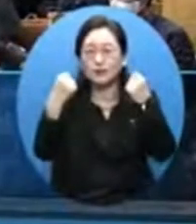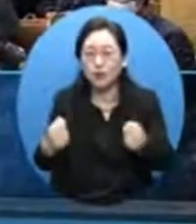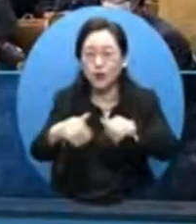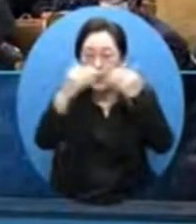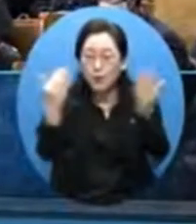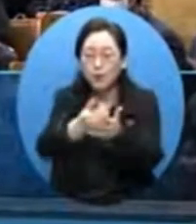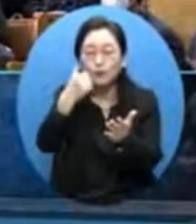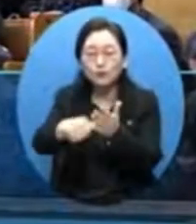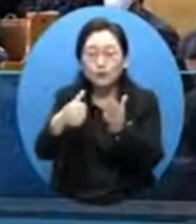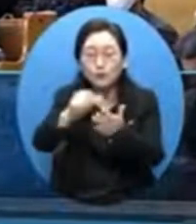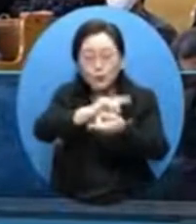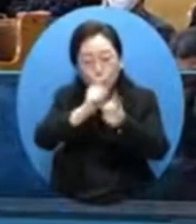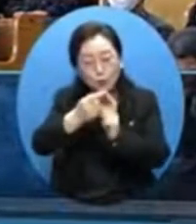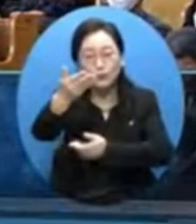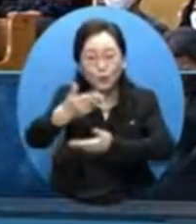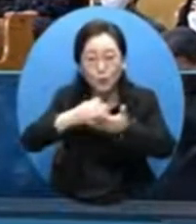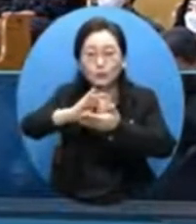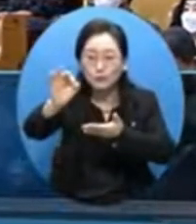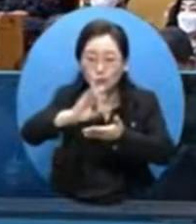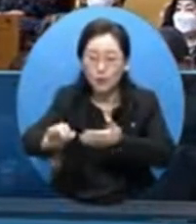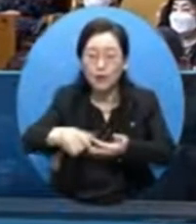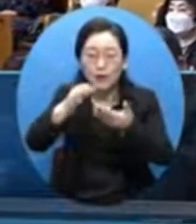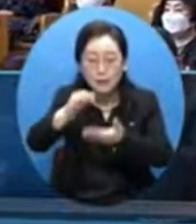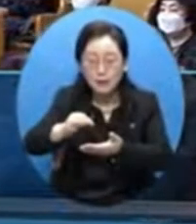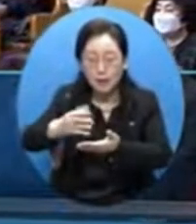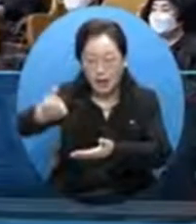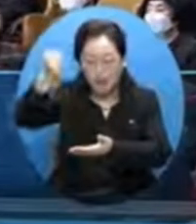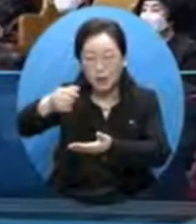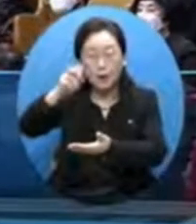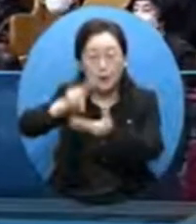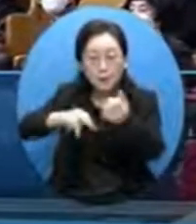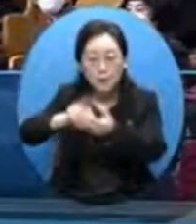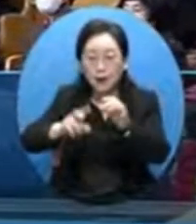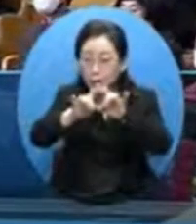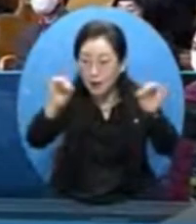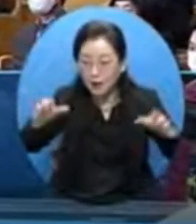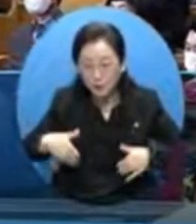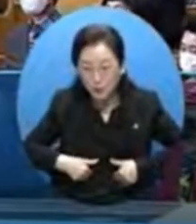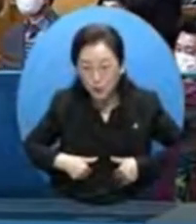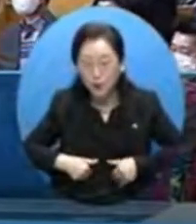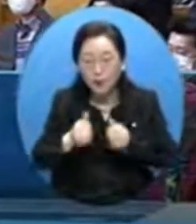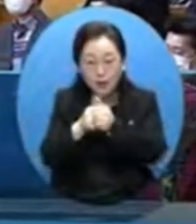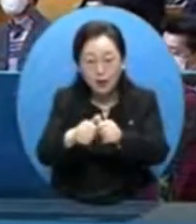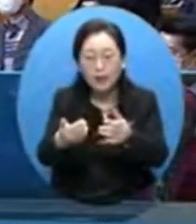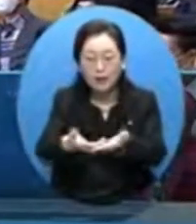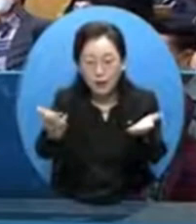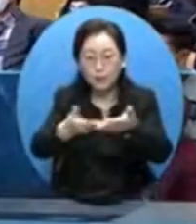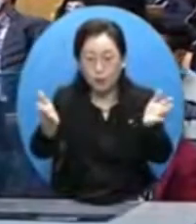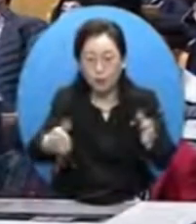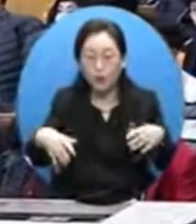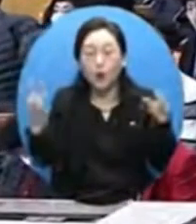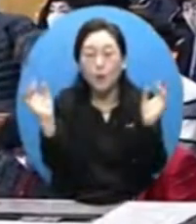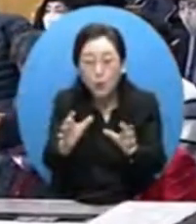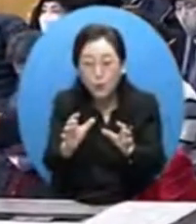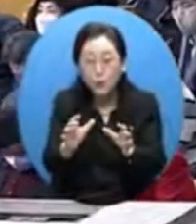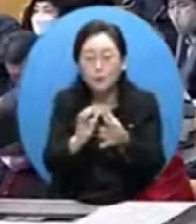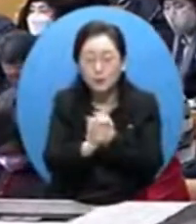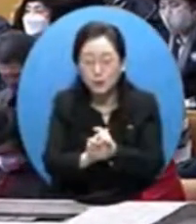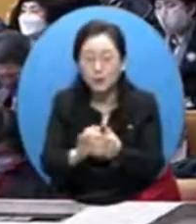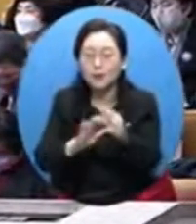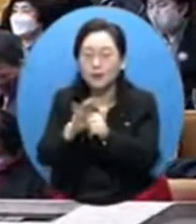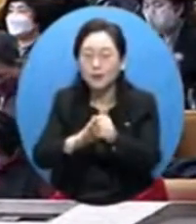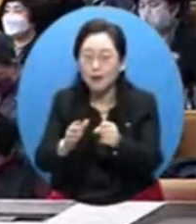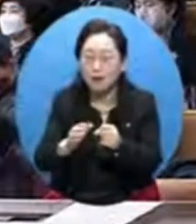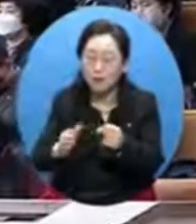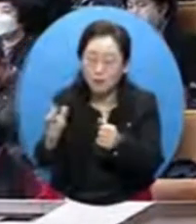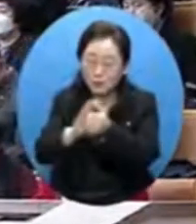모든 물건을 서로 통용하고 또 재산과 소유를 팔아 각 사람의 필요를 따라 나눠주며 모이면 기도하고 사랑으로 섬기고